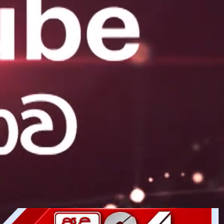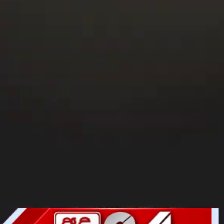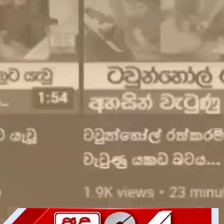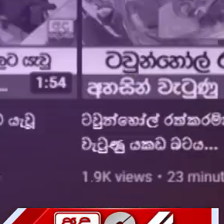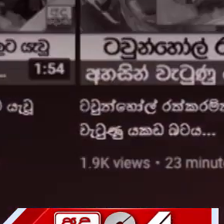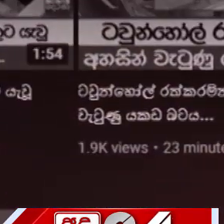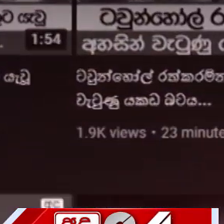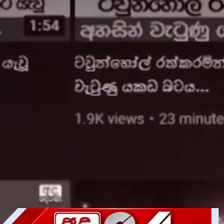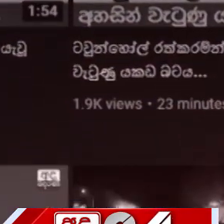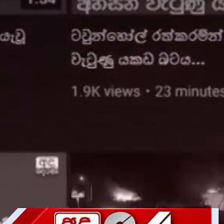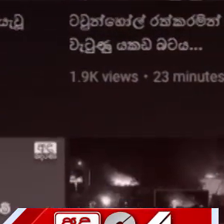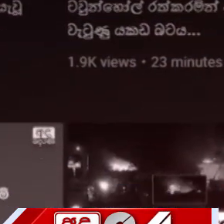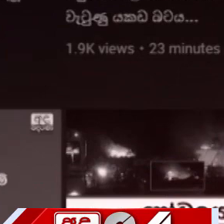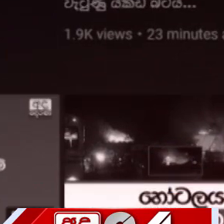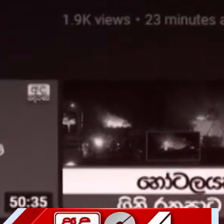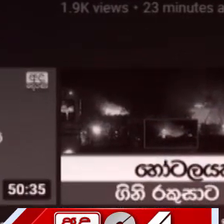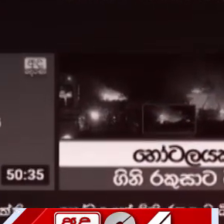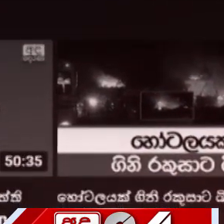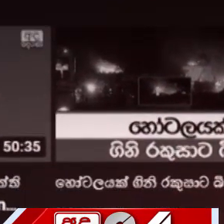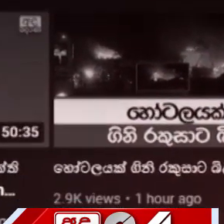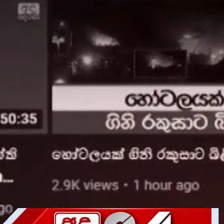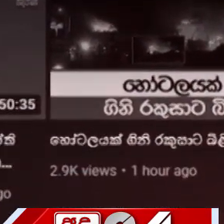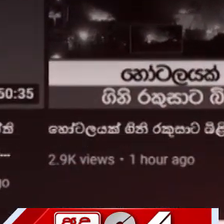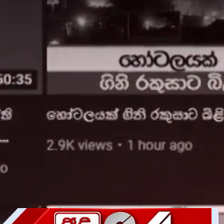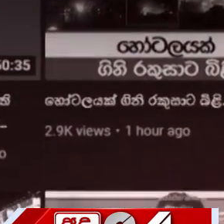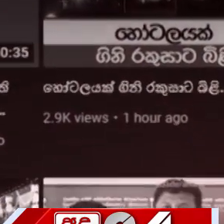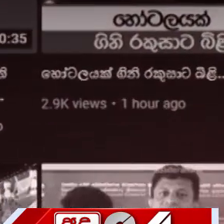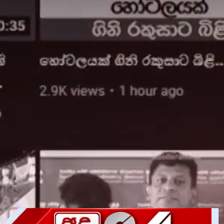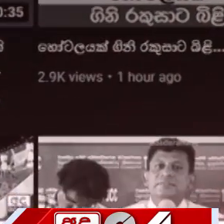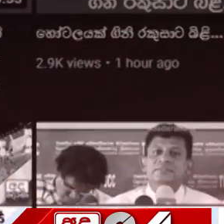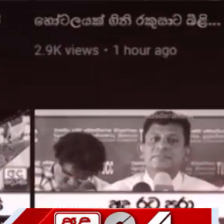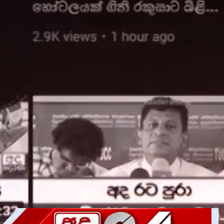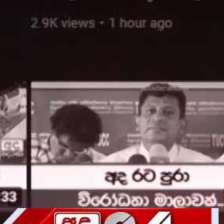නාලිකාව YouTube අද දෙරණ දැන්ම subscribe කරන්න.